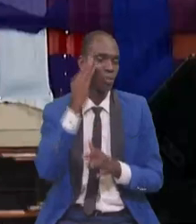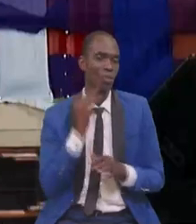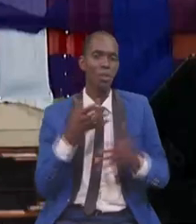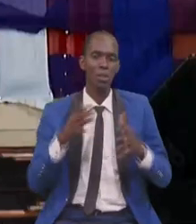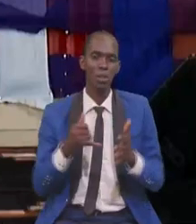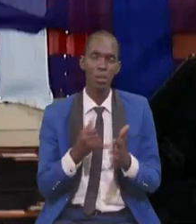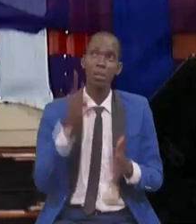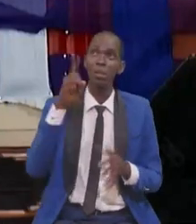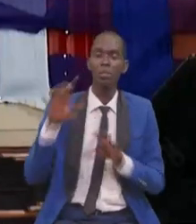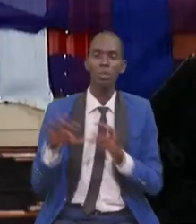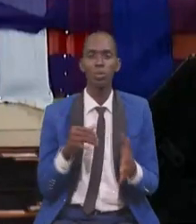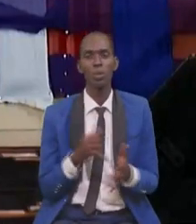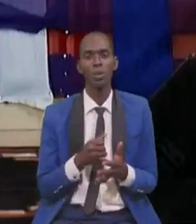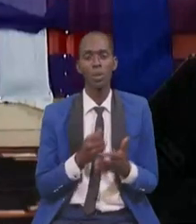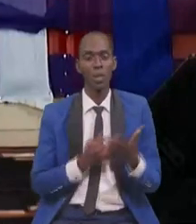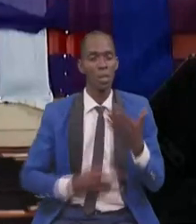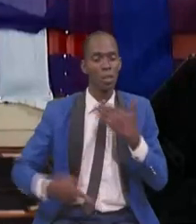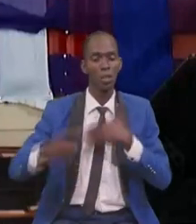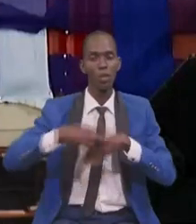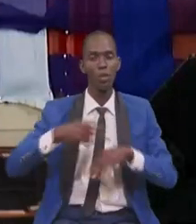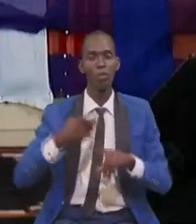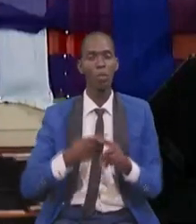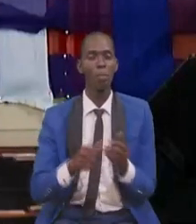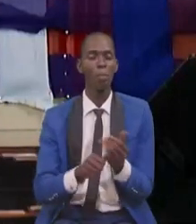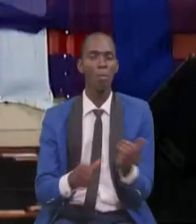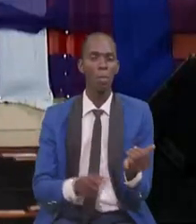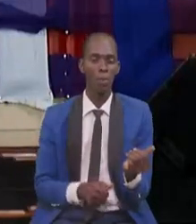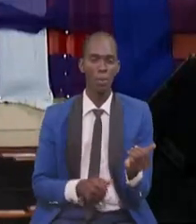le fasse. La restauration de la